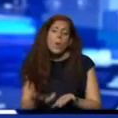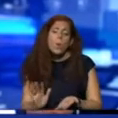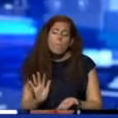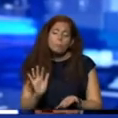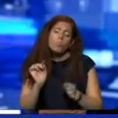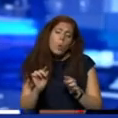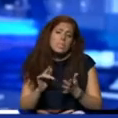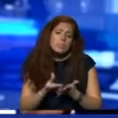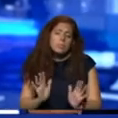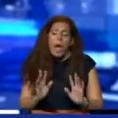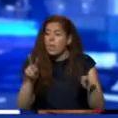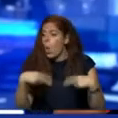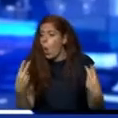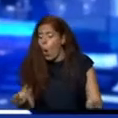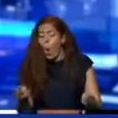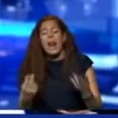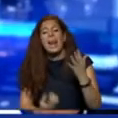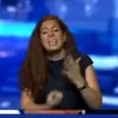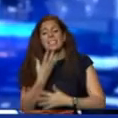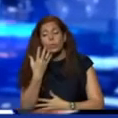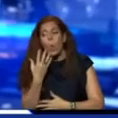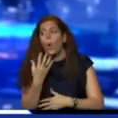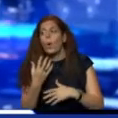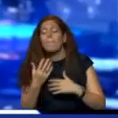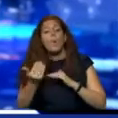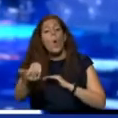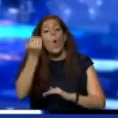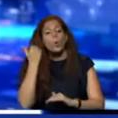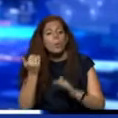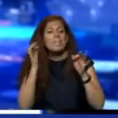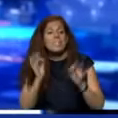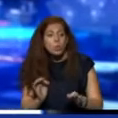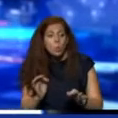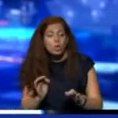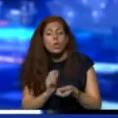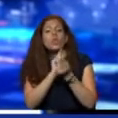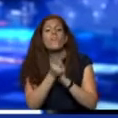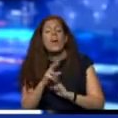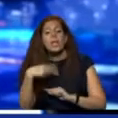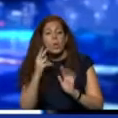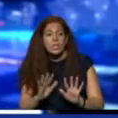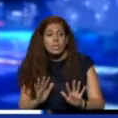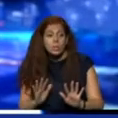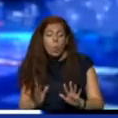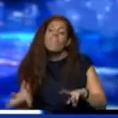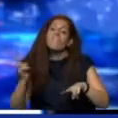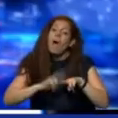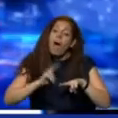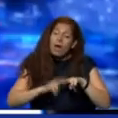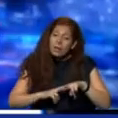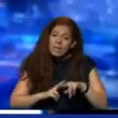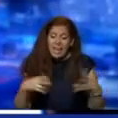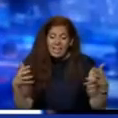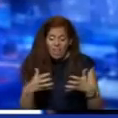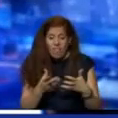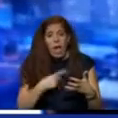שזה נמצא. אתה לא יכול ליצור מראש מציאות שהופכת להיות כזו, ואחר כך